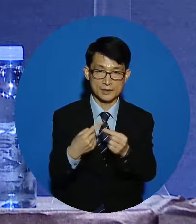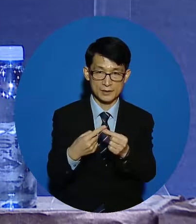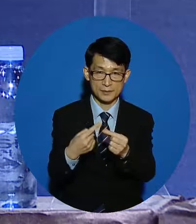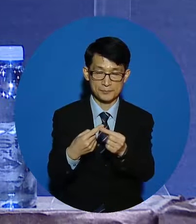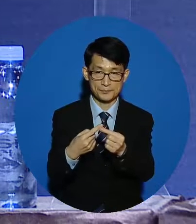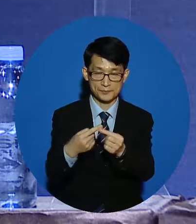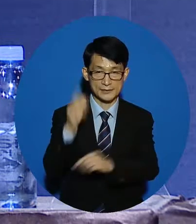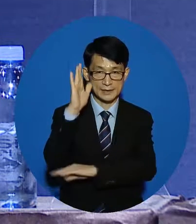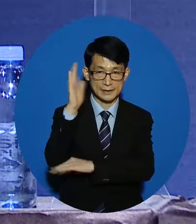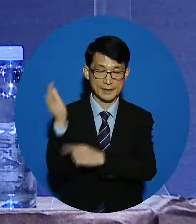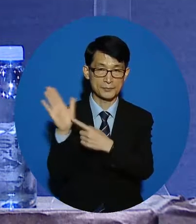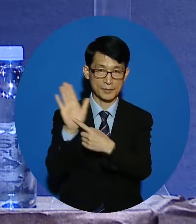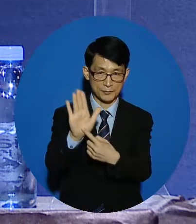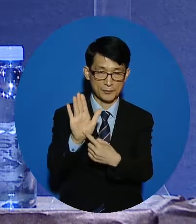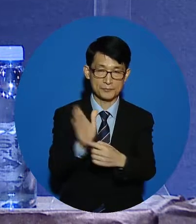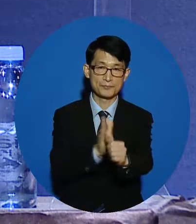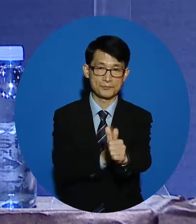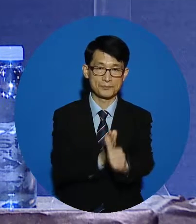발제를 듣도록 하겠습니다.